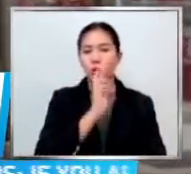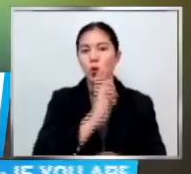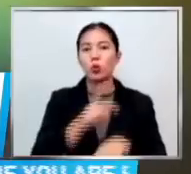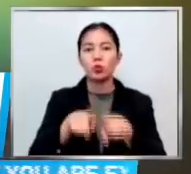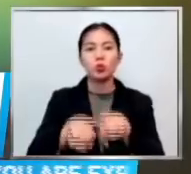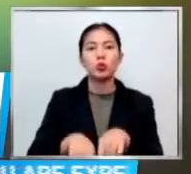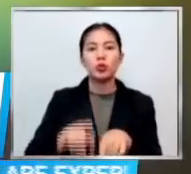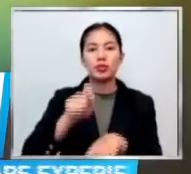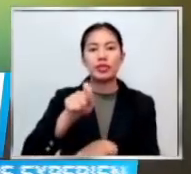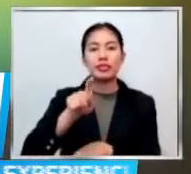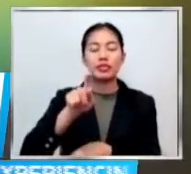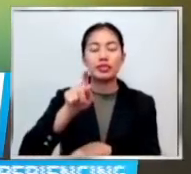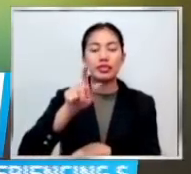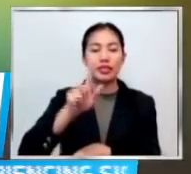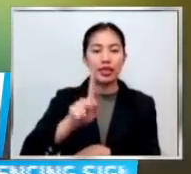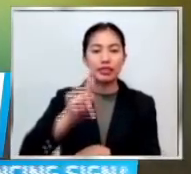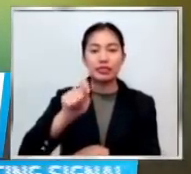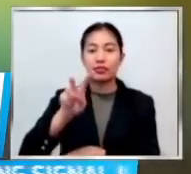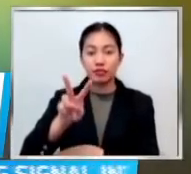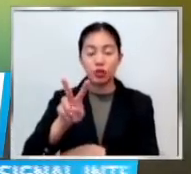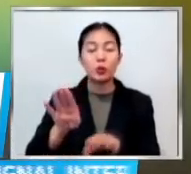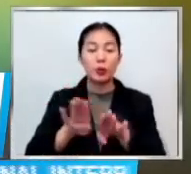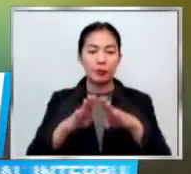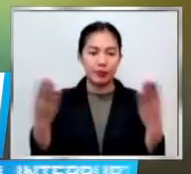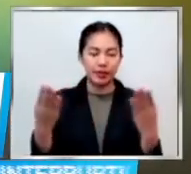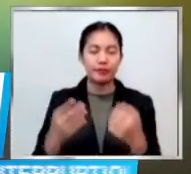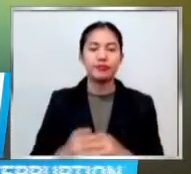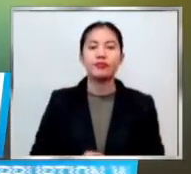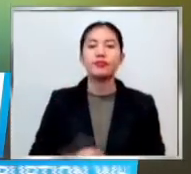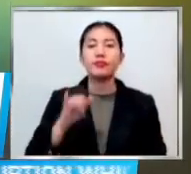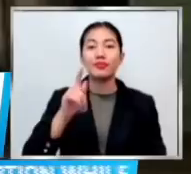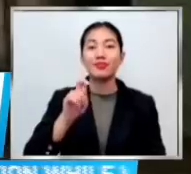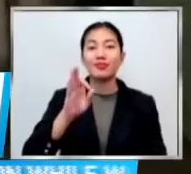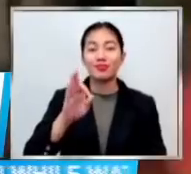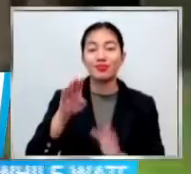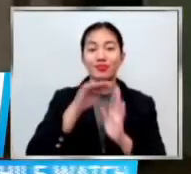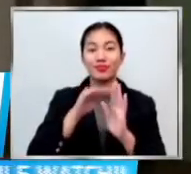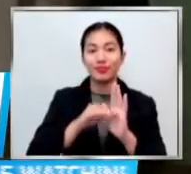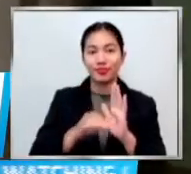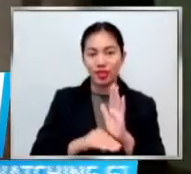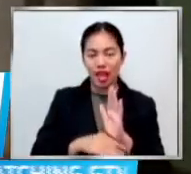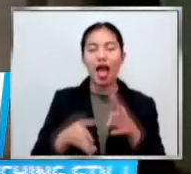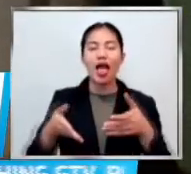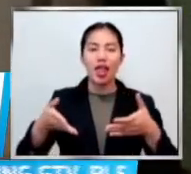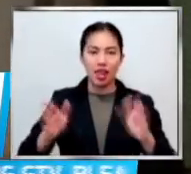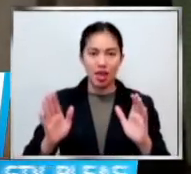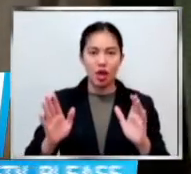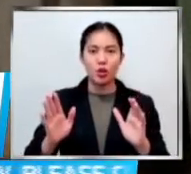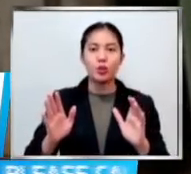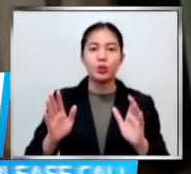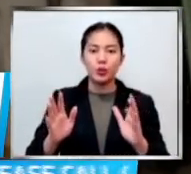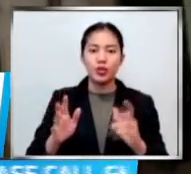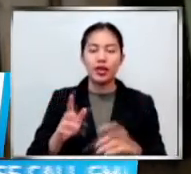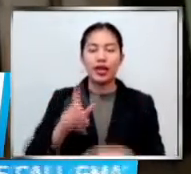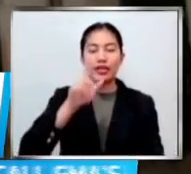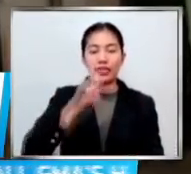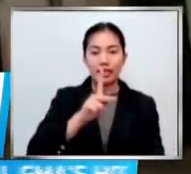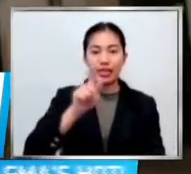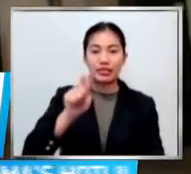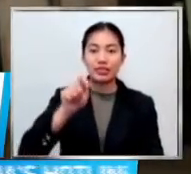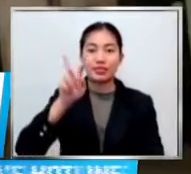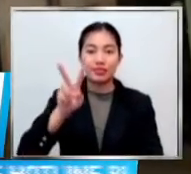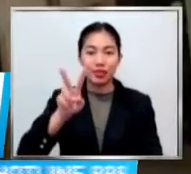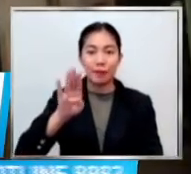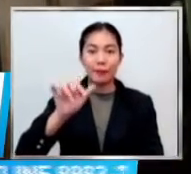ito. Batay sa guidelines ng IATF, pwede na magbukas ang mga video kay bars sa 50% capacity at